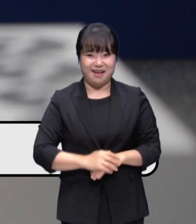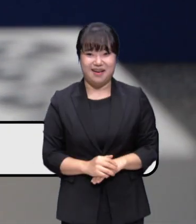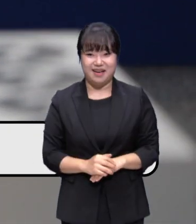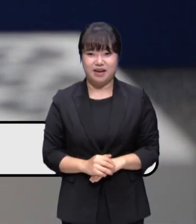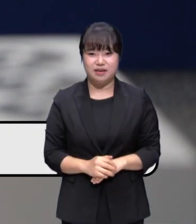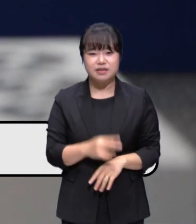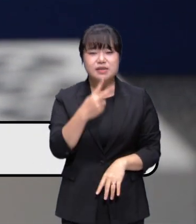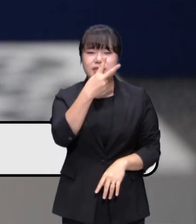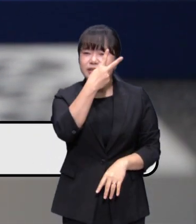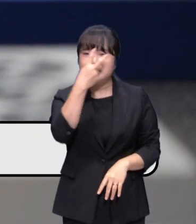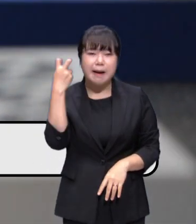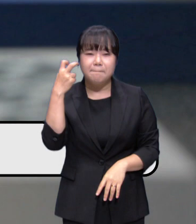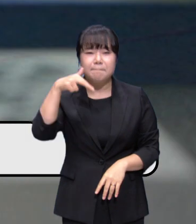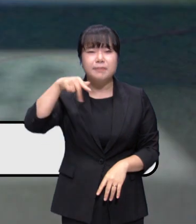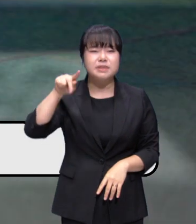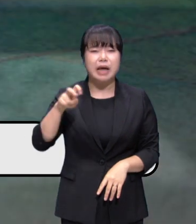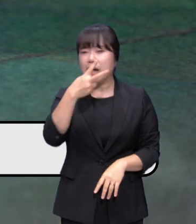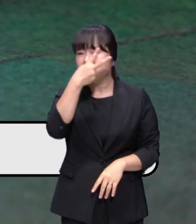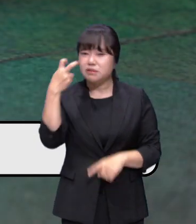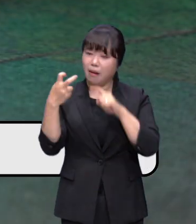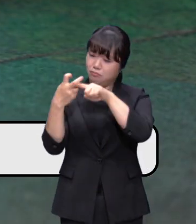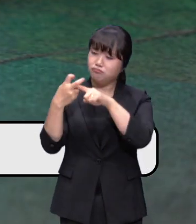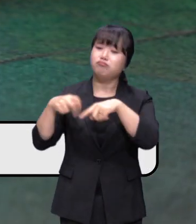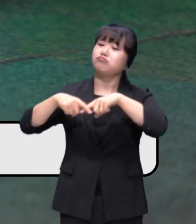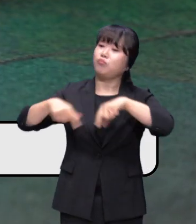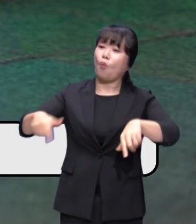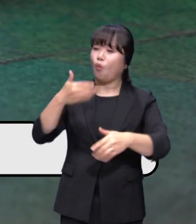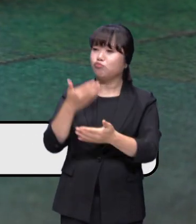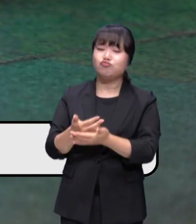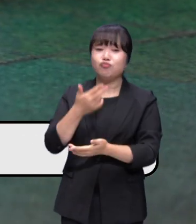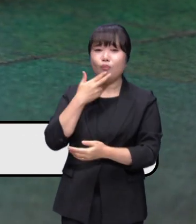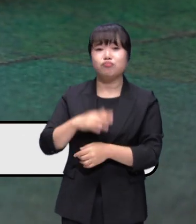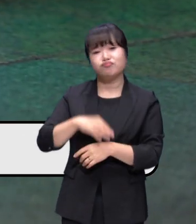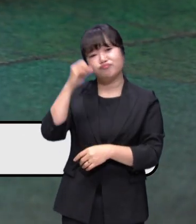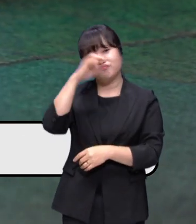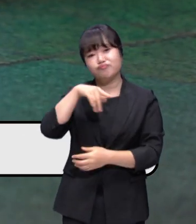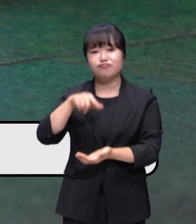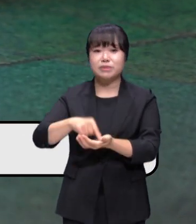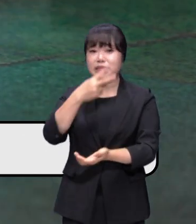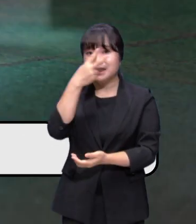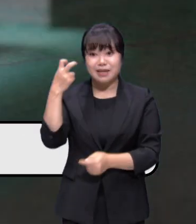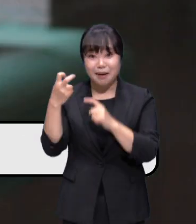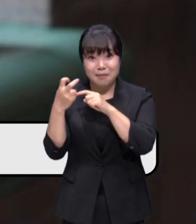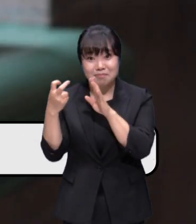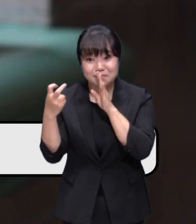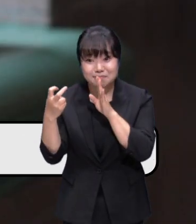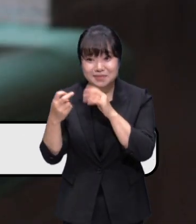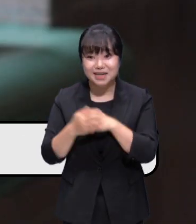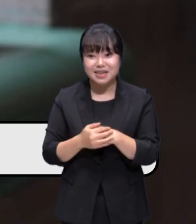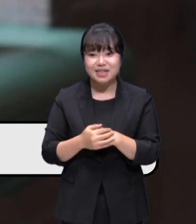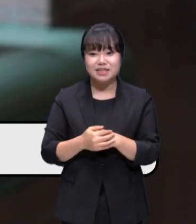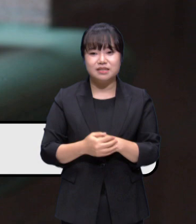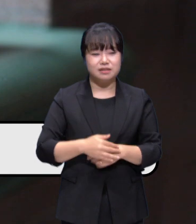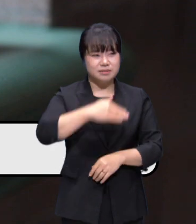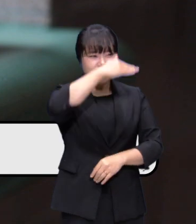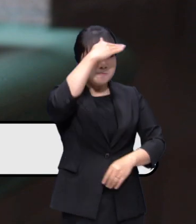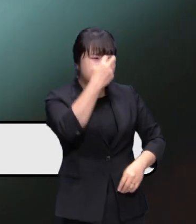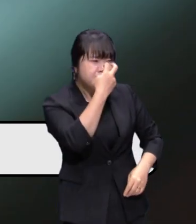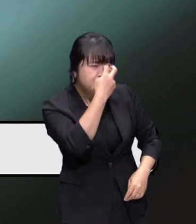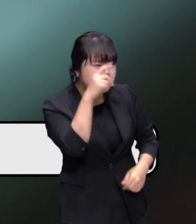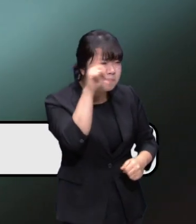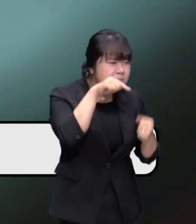잠이라고 하는 주제 자체가 지극히 일상적인 아주 보편적인 주제이기 때문에 작품을 감상한다라는